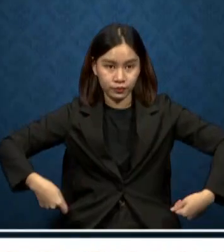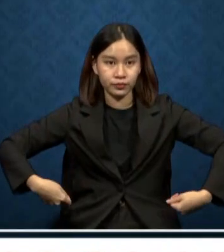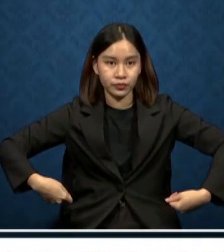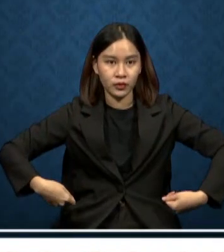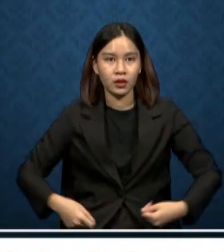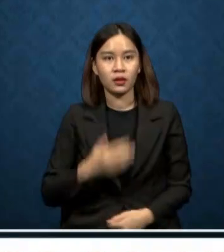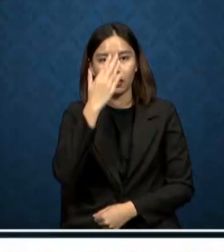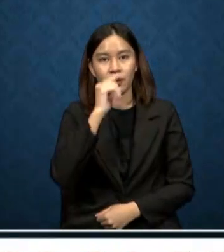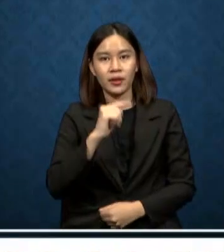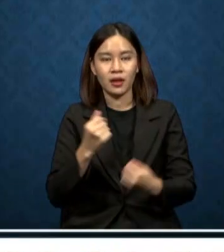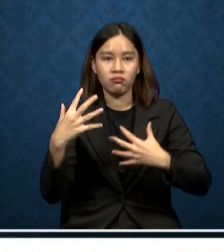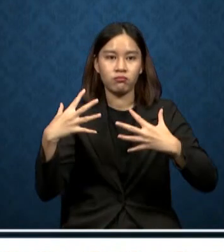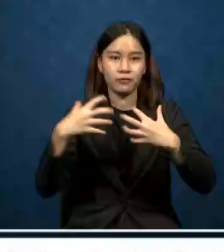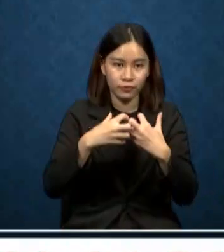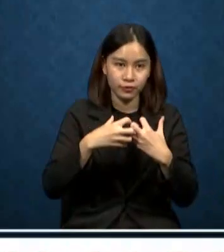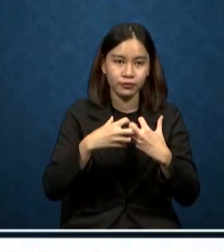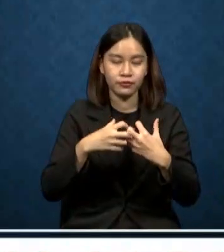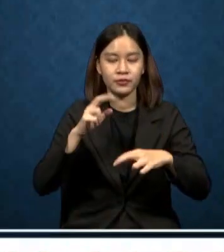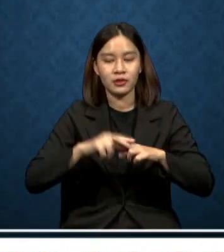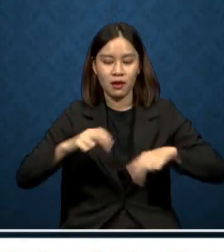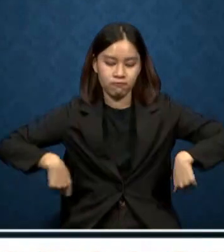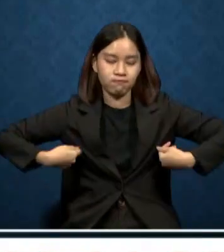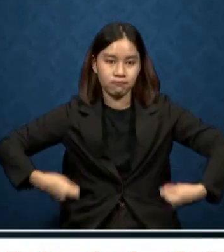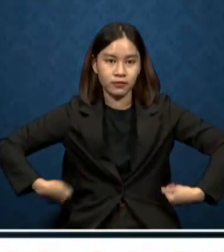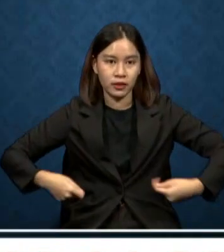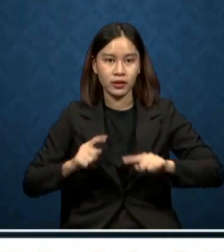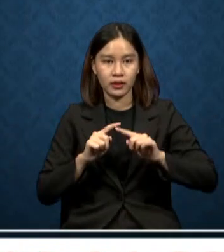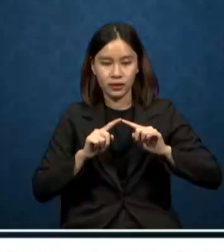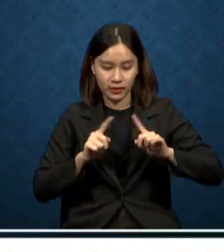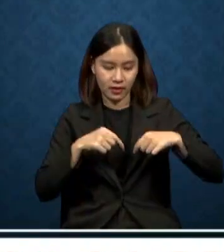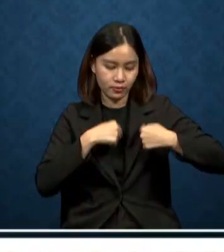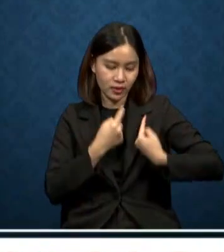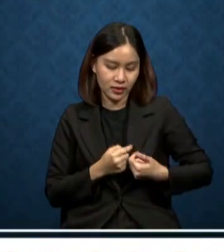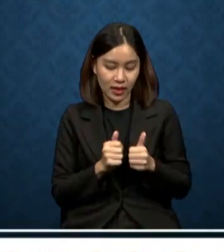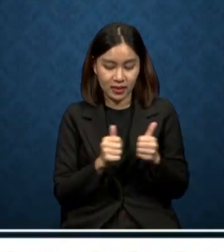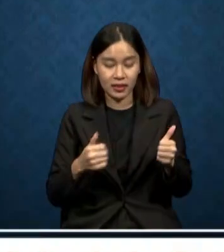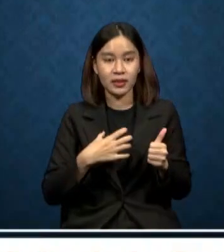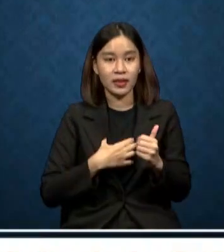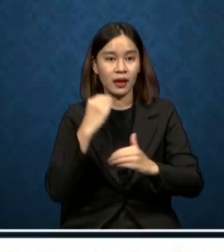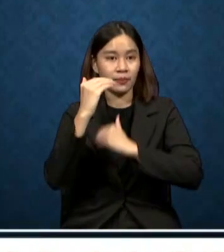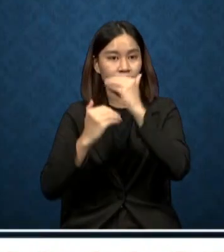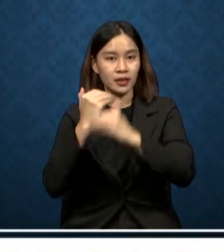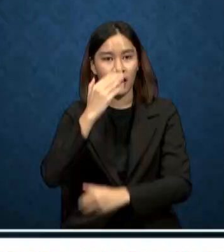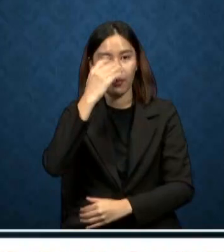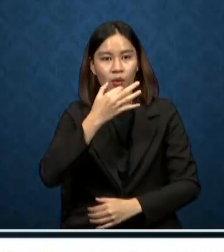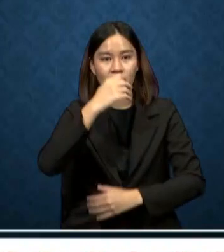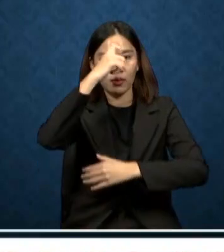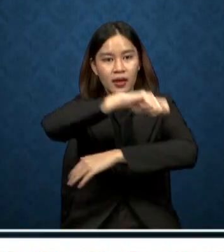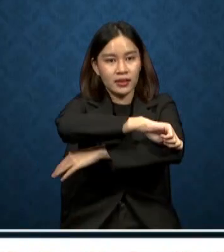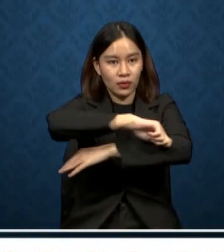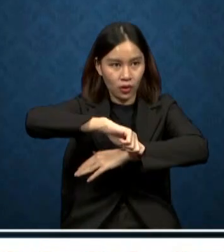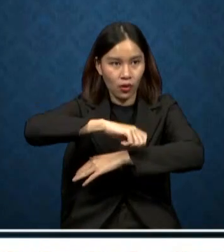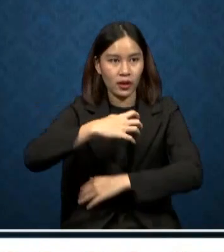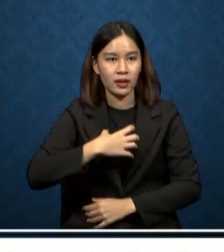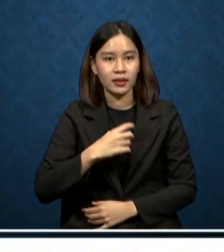ท่านประโปรอุบัติเหตุนั่งรถเข็น. แต่ท่านมีจิตใจอันดีที่จะพัฒนาท่านเป็วศวากรที่จะ